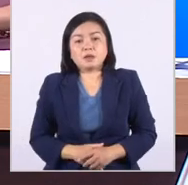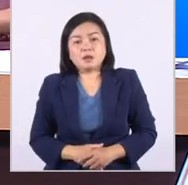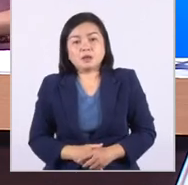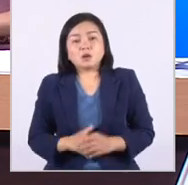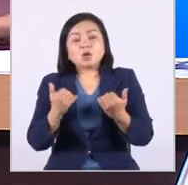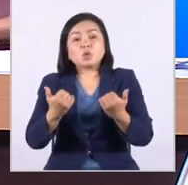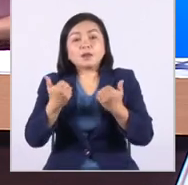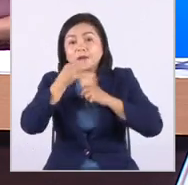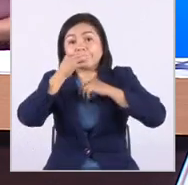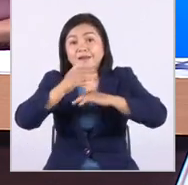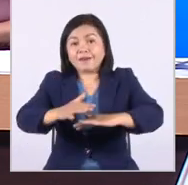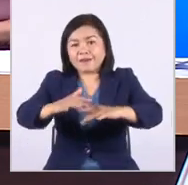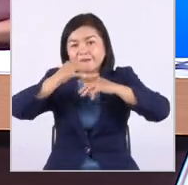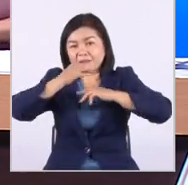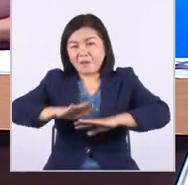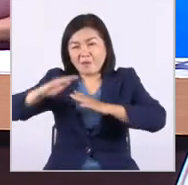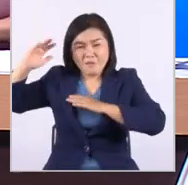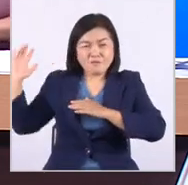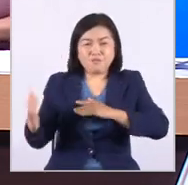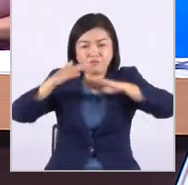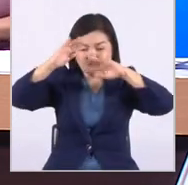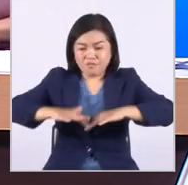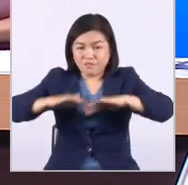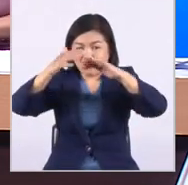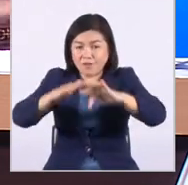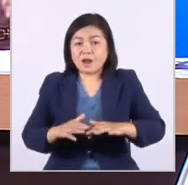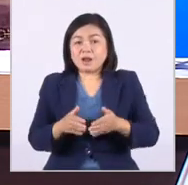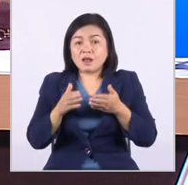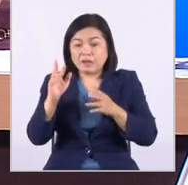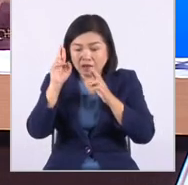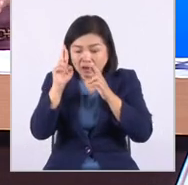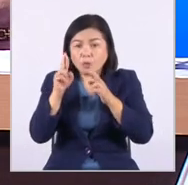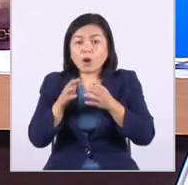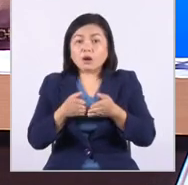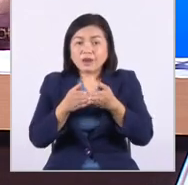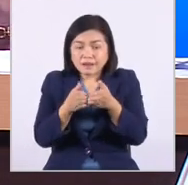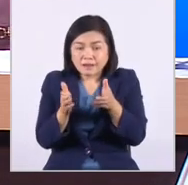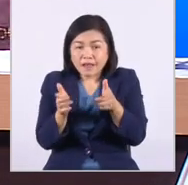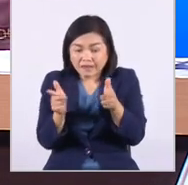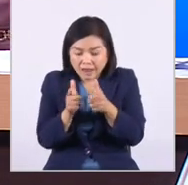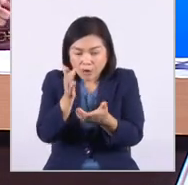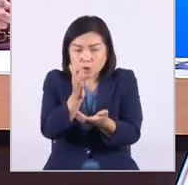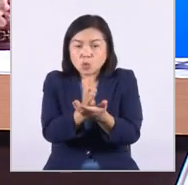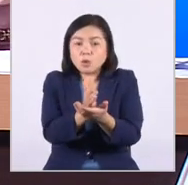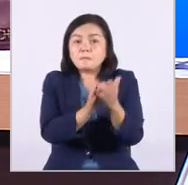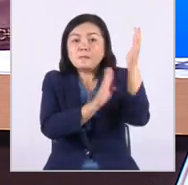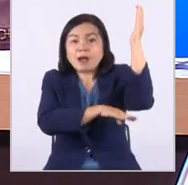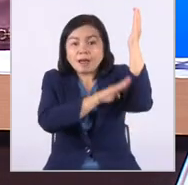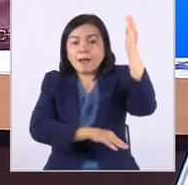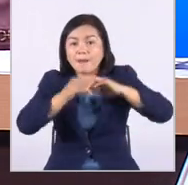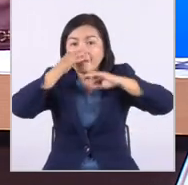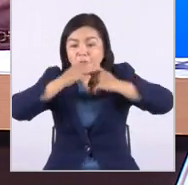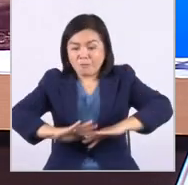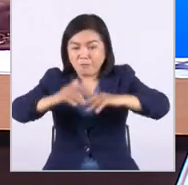กาศในช่วงนี้คลื่นลมยังแรงอยู่นะคะเรือเล็กควรงดออกจากฝั่งและที่น่าห่วงคือภาคใต้เนี่ยเจอทั้งคลื่นลมแรงแล้วก็ส